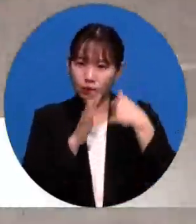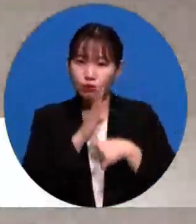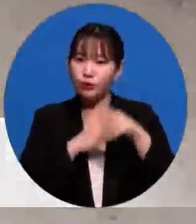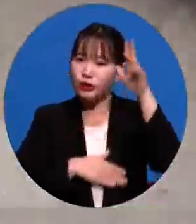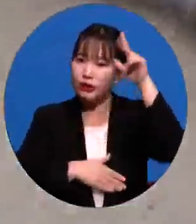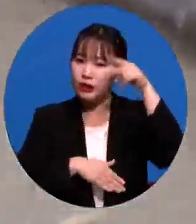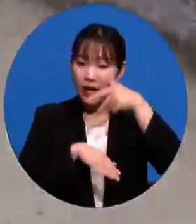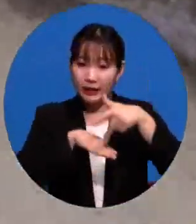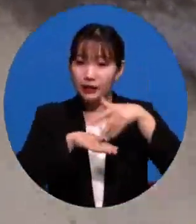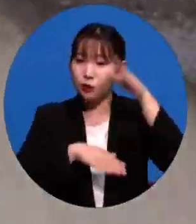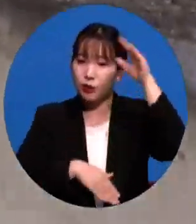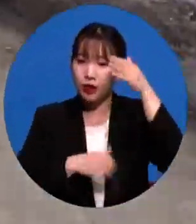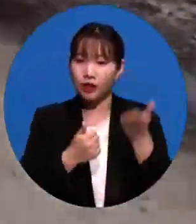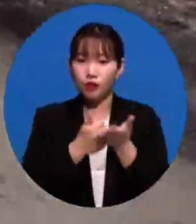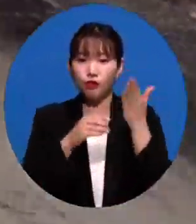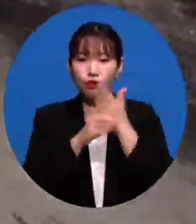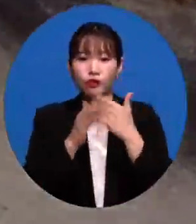진도계를 키우고 있다고 주장했습니다